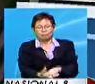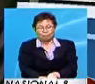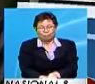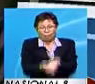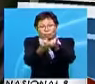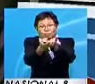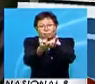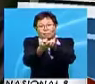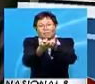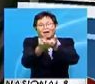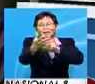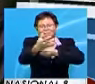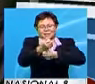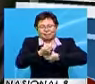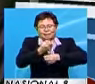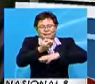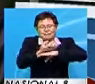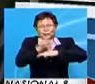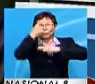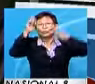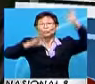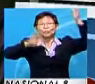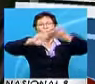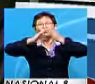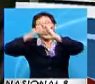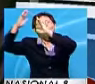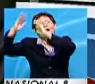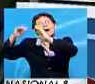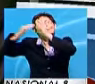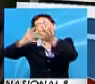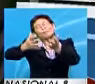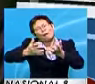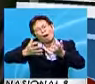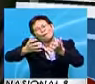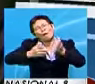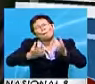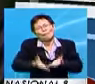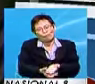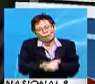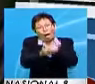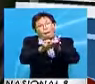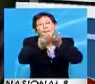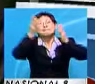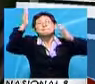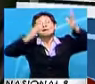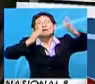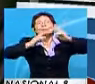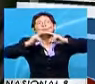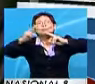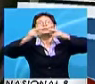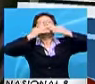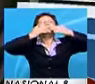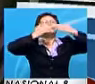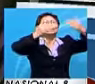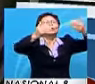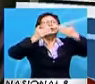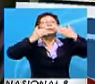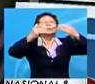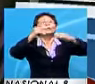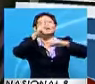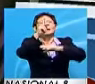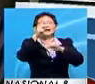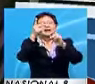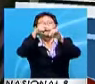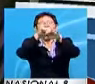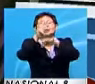mampu menghadirkan emas buat negara. Itu menjadi harapan dan keinginan skuad bola tampar negara sebagai ucapan terima kasih buat Kementerian